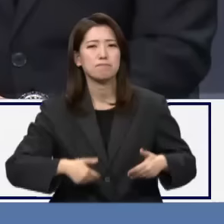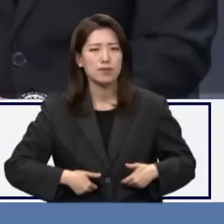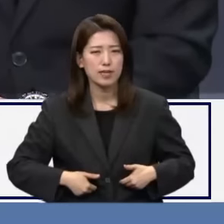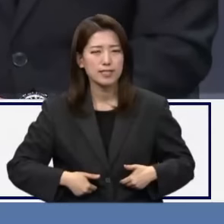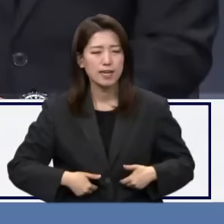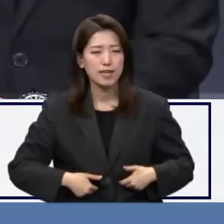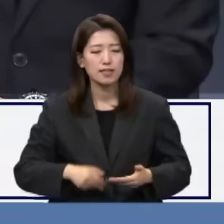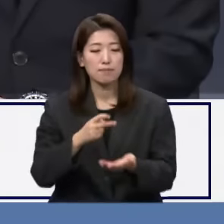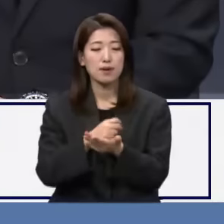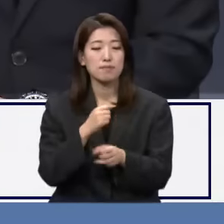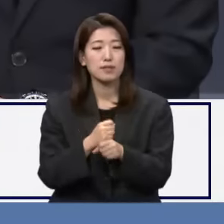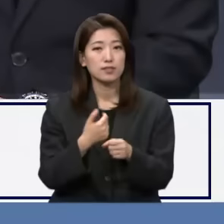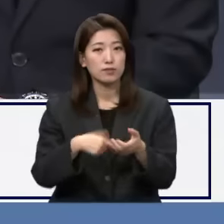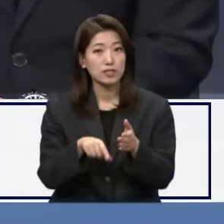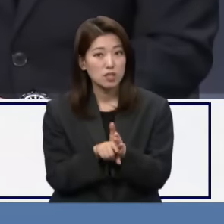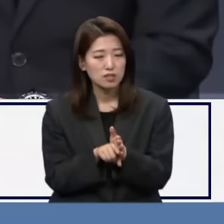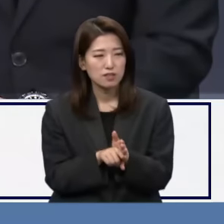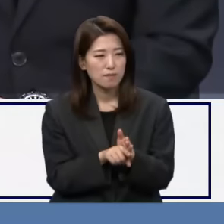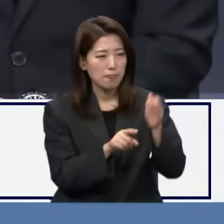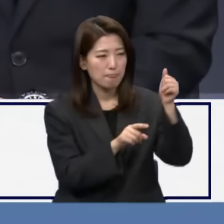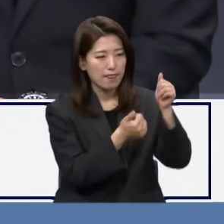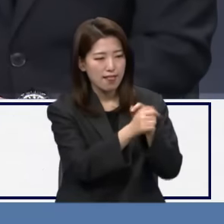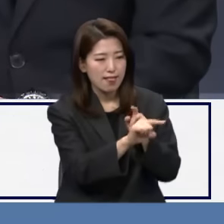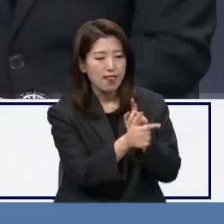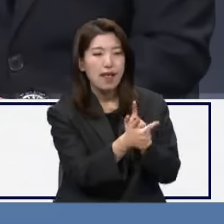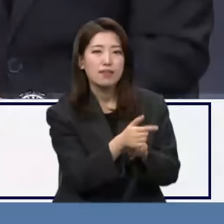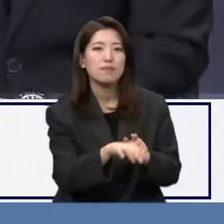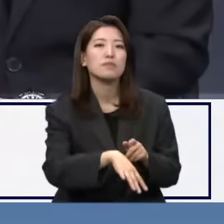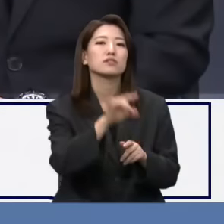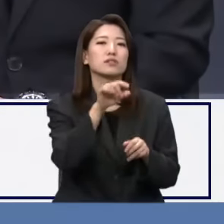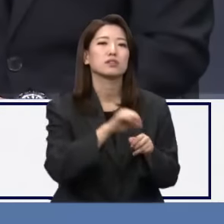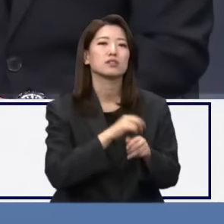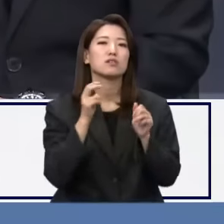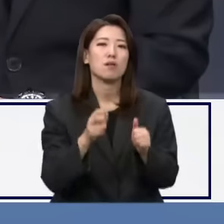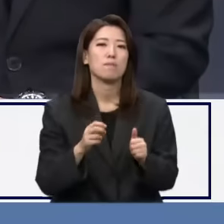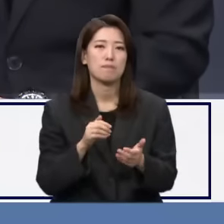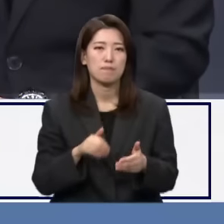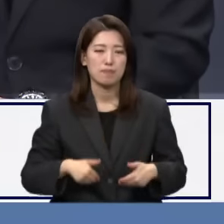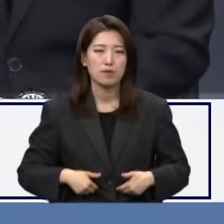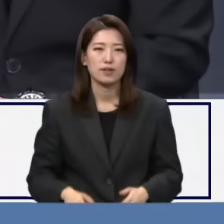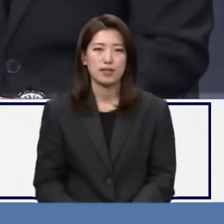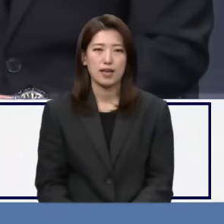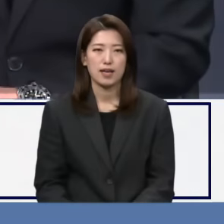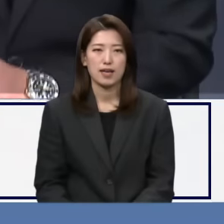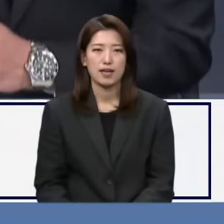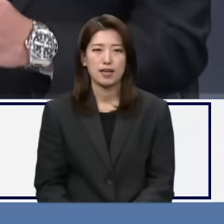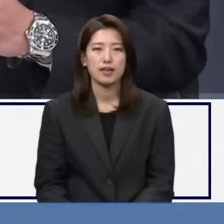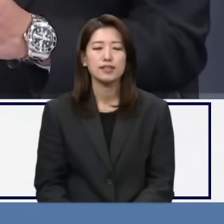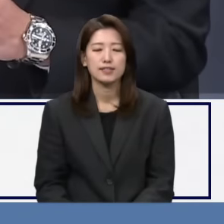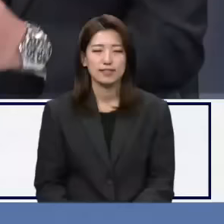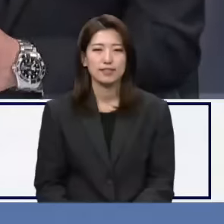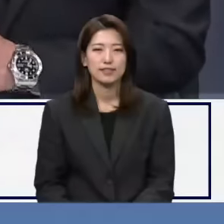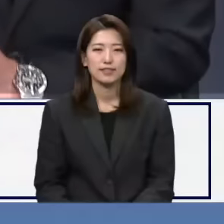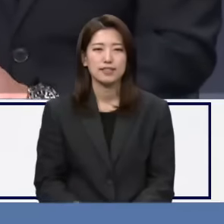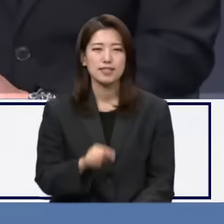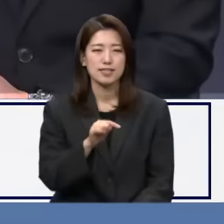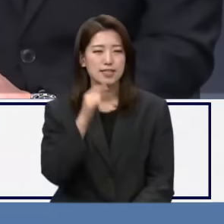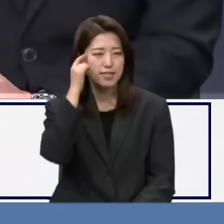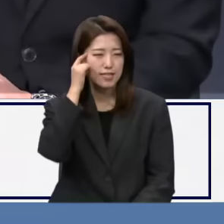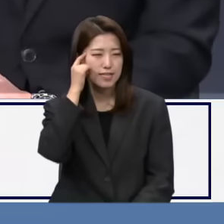번째로 황태자인 한동은 위원장 특검법을 발휘하겠다 이런 각오를